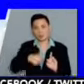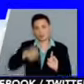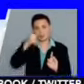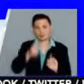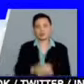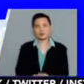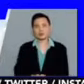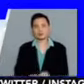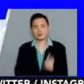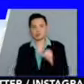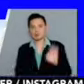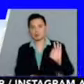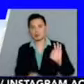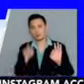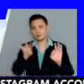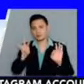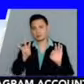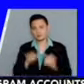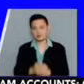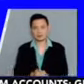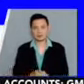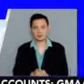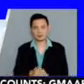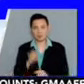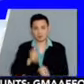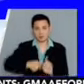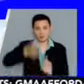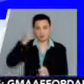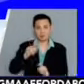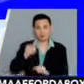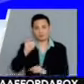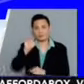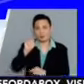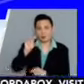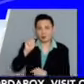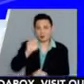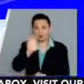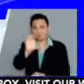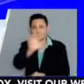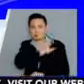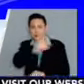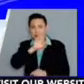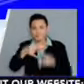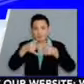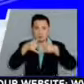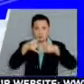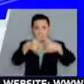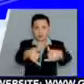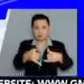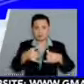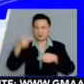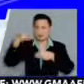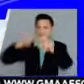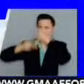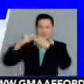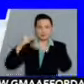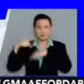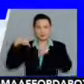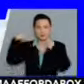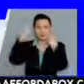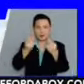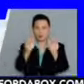29-27. Nakuha nila ang four-peat championship title. Gumawa rin ang kasaysayan ng Perpetual Altas sa NCAA